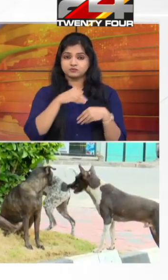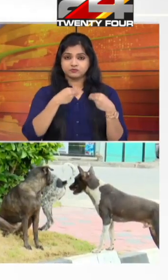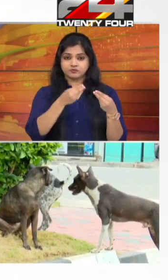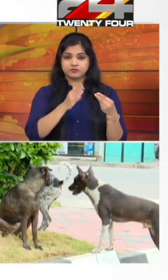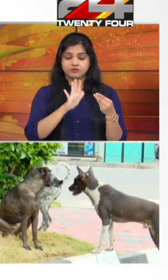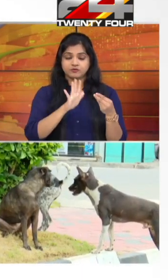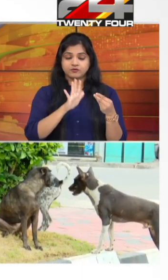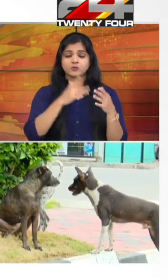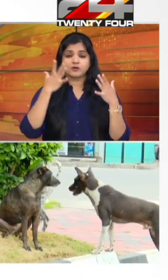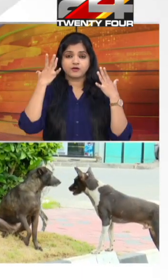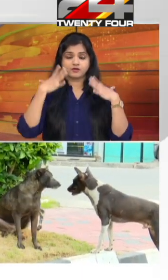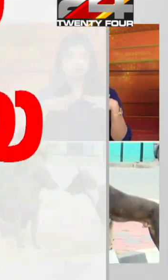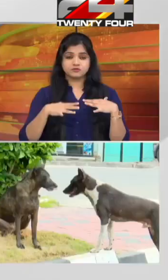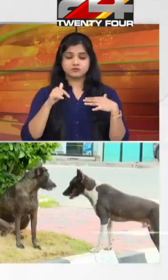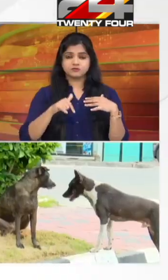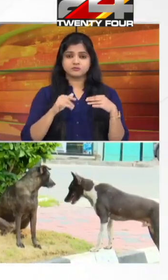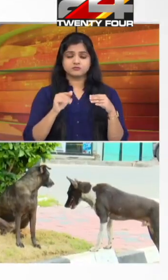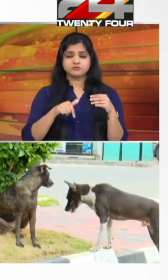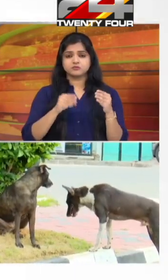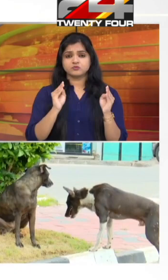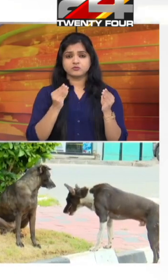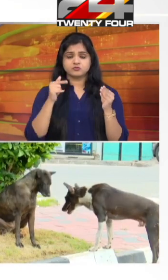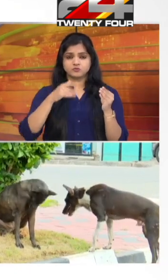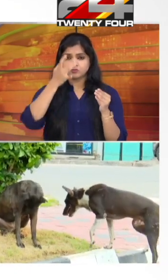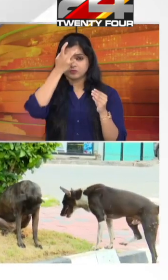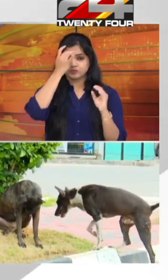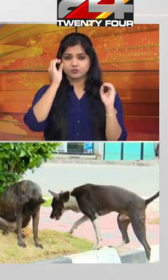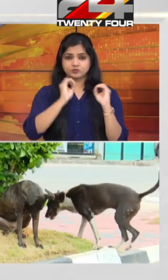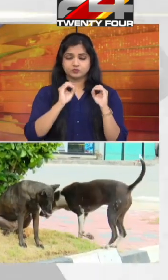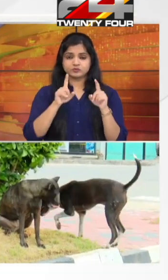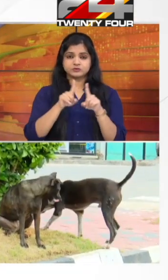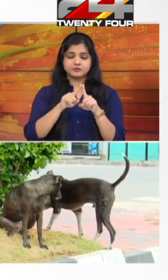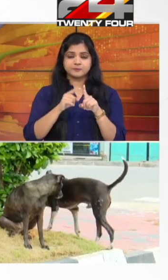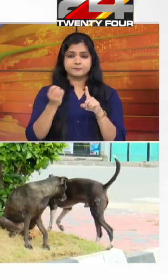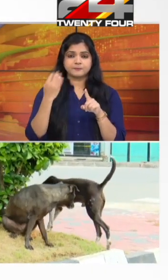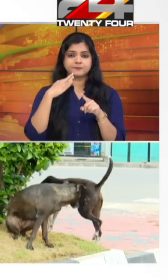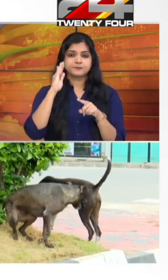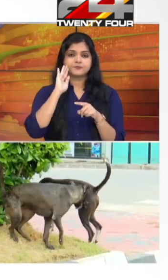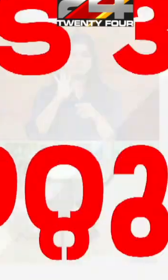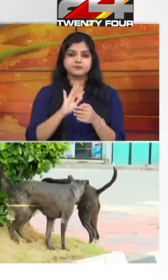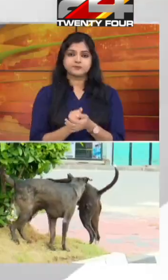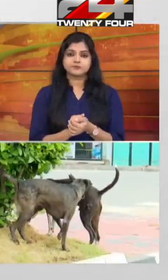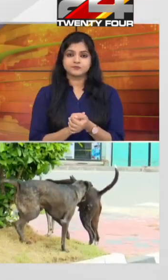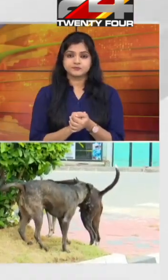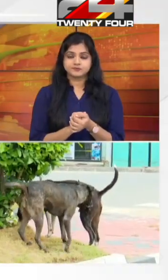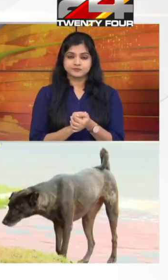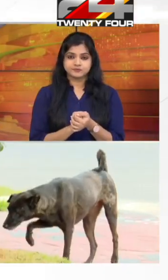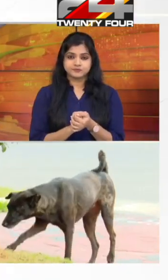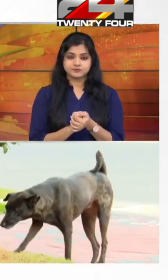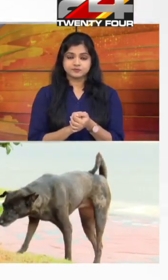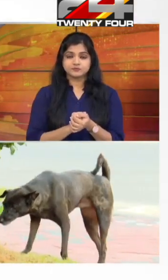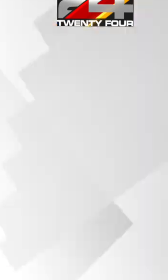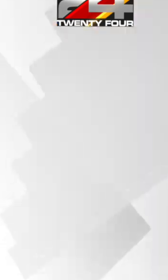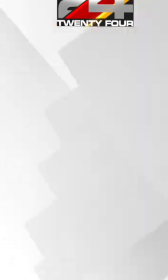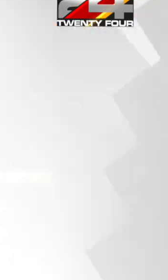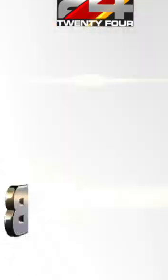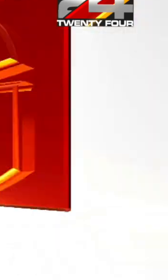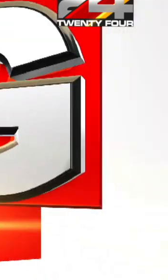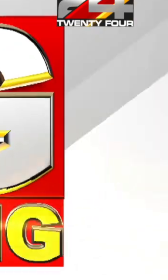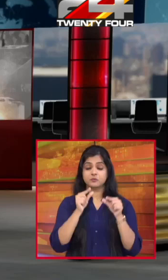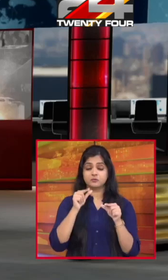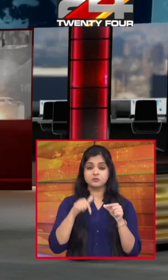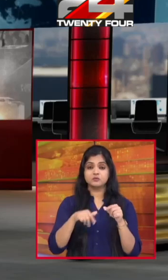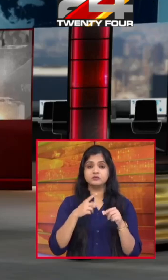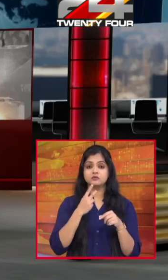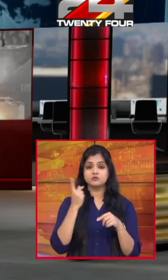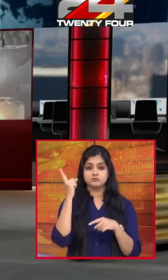ആരോഗ്യ നില വലിയ കുഴപ്പമില്ലെന്നുള്ള വിവരമാണ് നമുക്ക് പ്രാഥമികമായി ലഭിക്കുന്നത്. വിനീത, വീട്ടമ്മ ഉൾപ്പെടെ 3 പേർക്കാണ് ഇന്ന് നായയുടെ